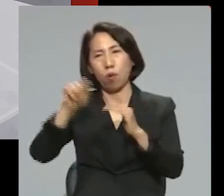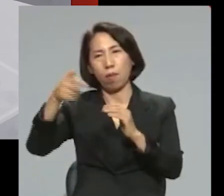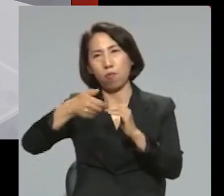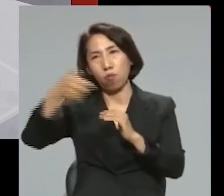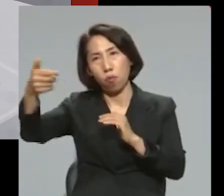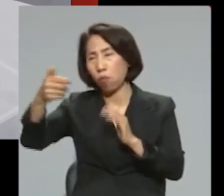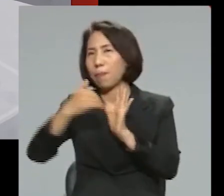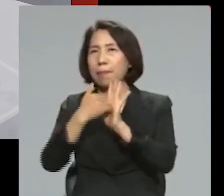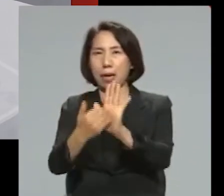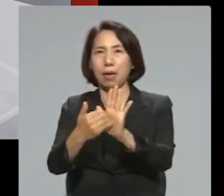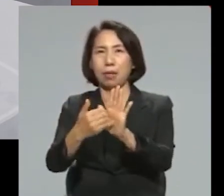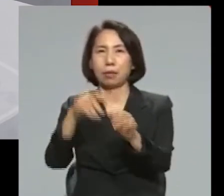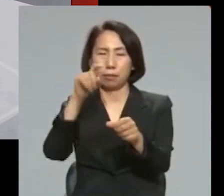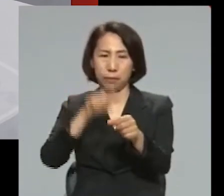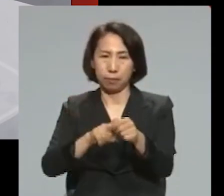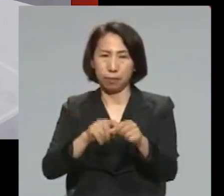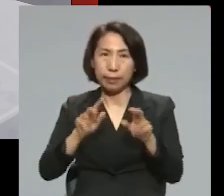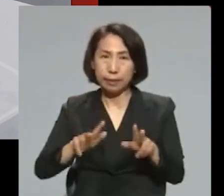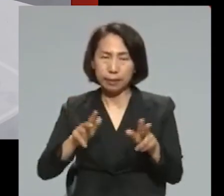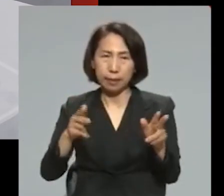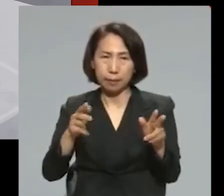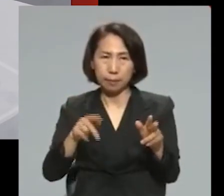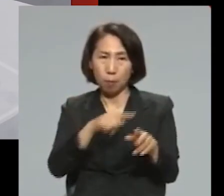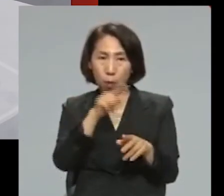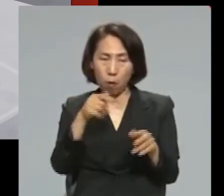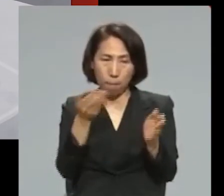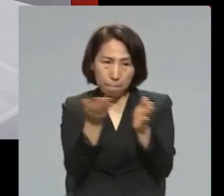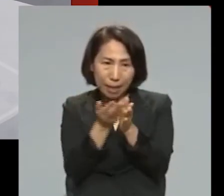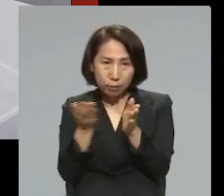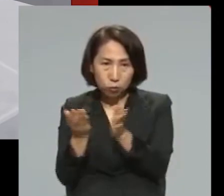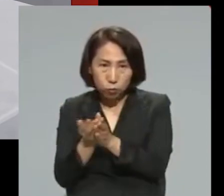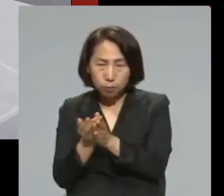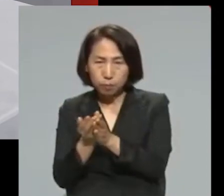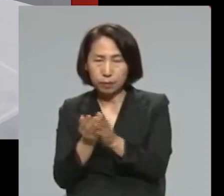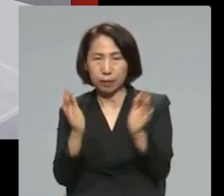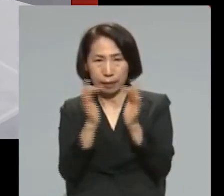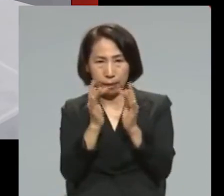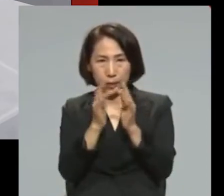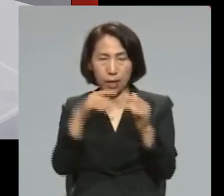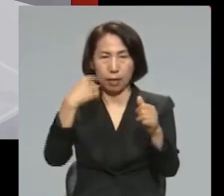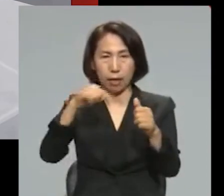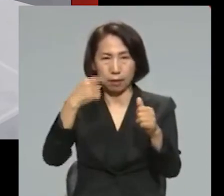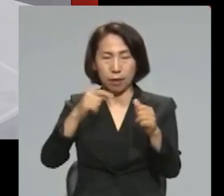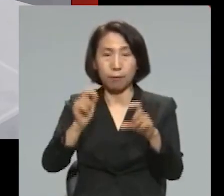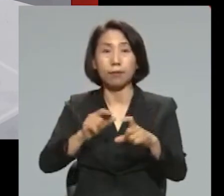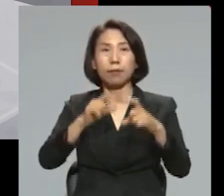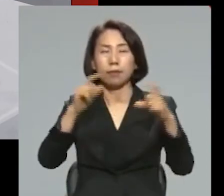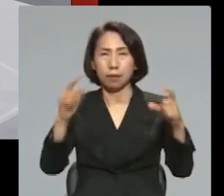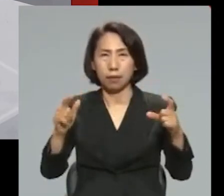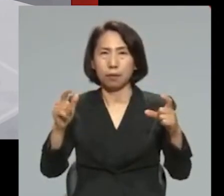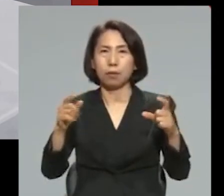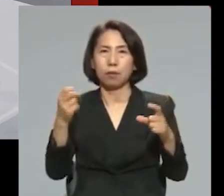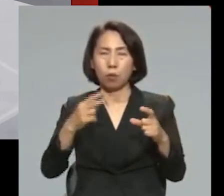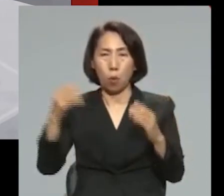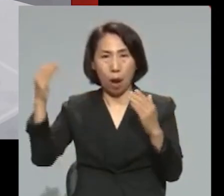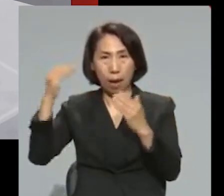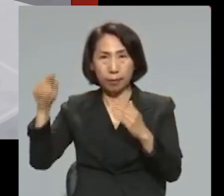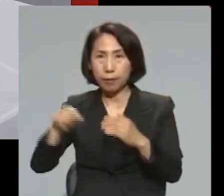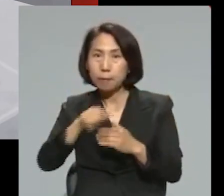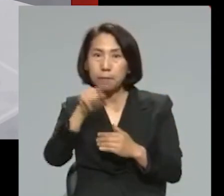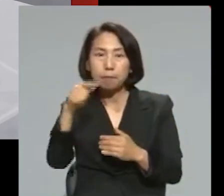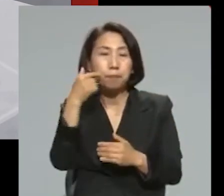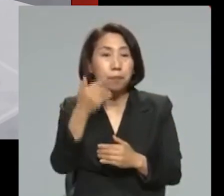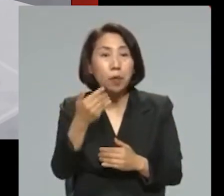막기 위해서는 이제는 맞춤형 인터넷 강좌를 확대를 하고 이제 학생들이